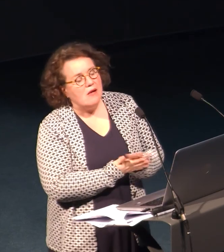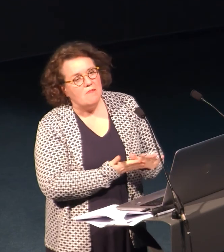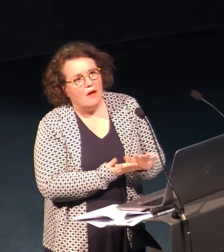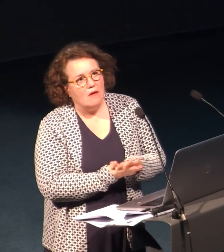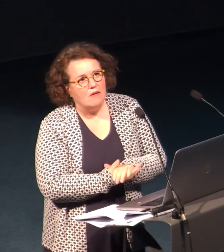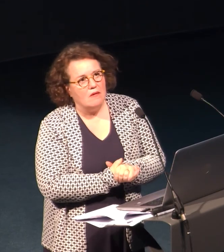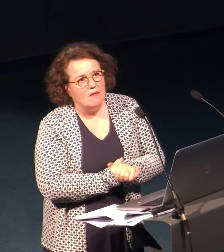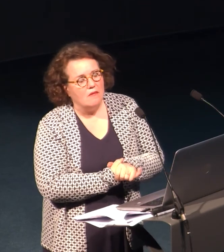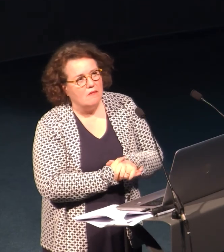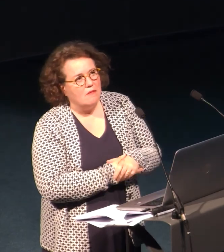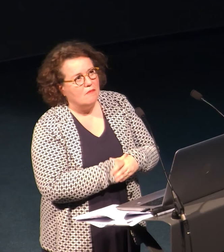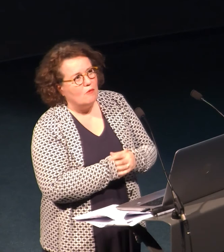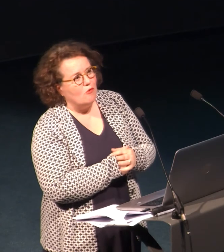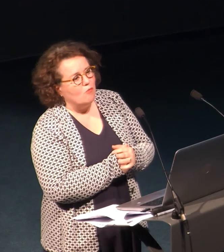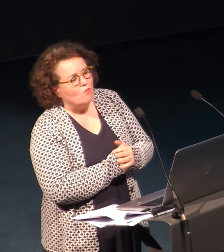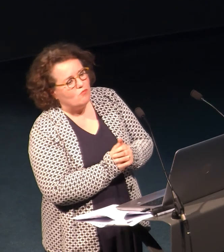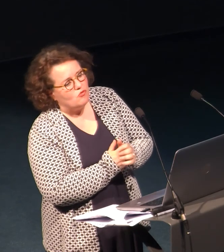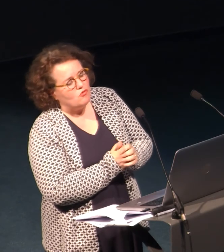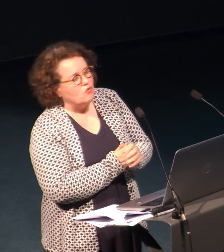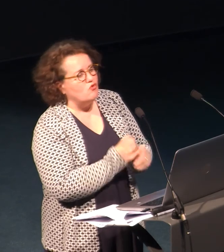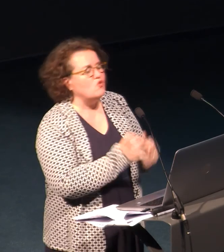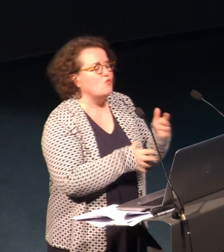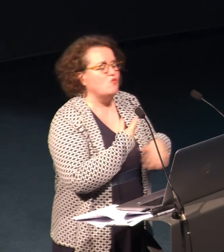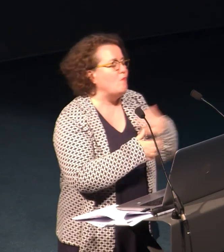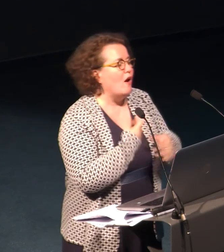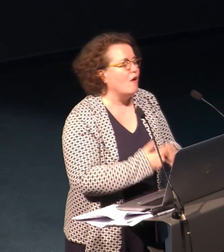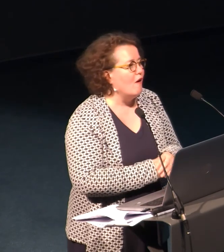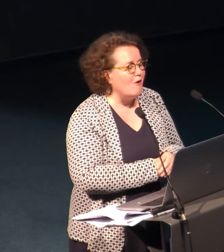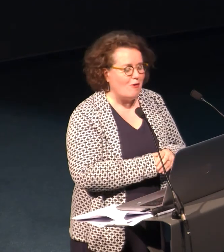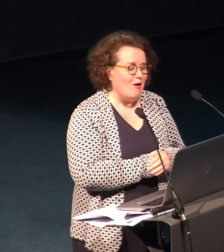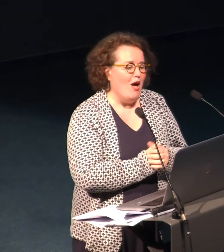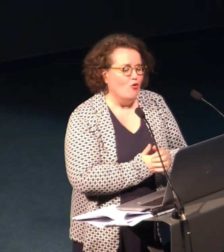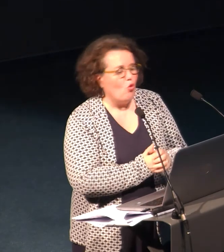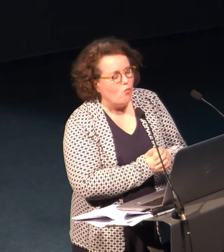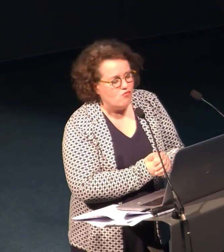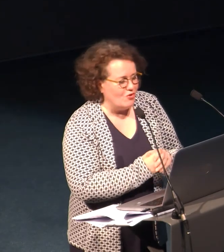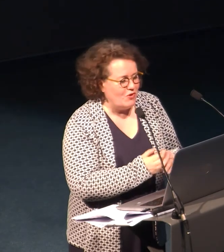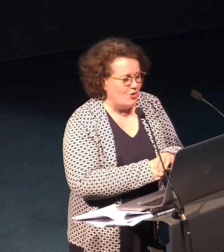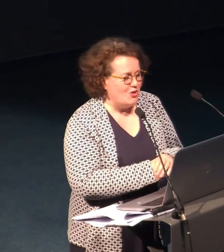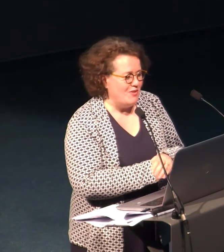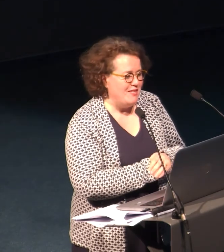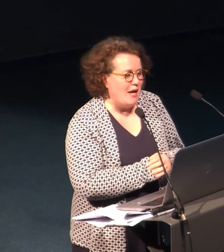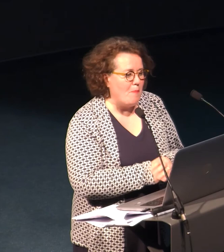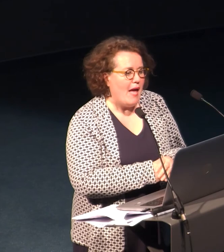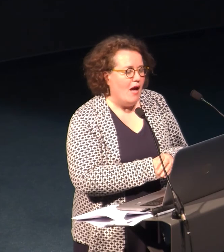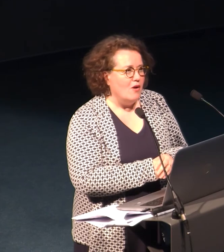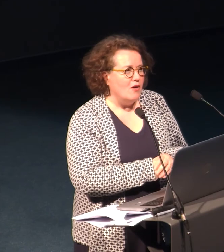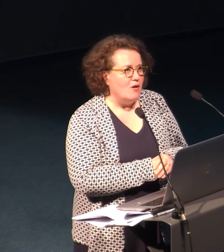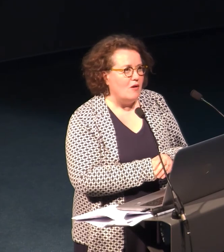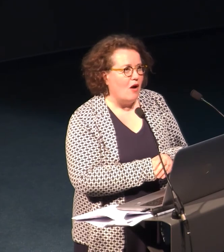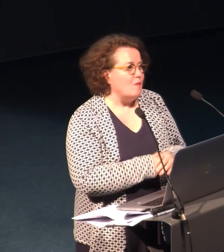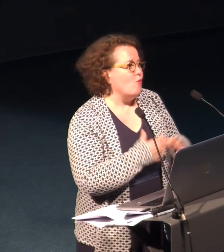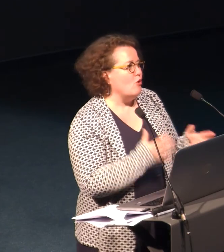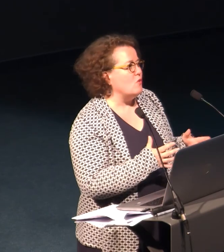là je suis pas trop pour je veux dire